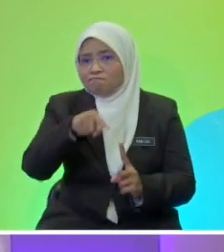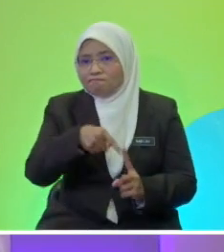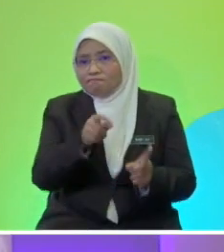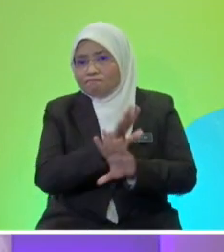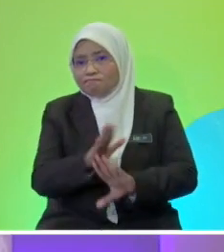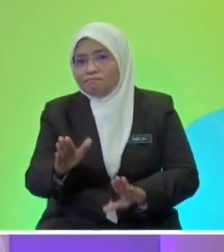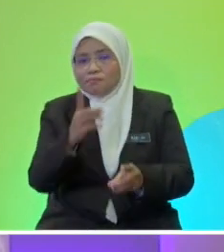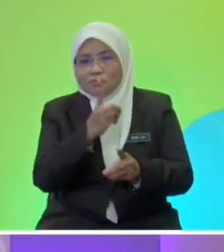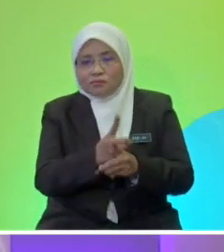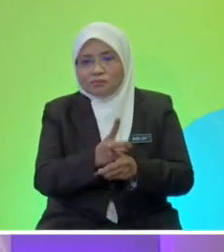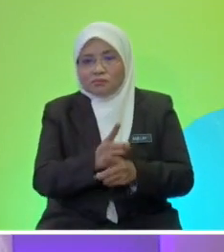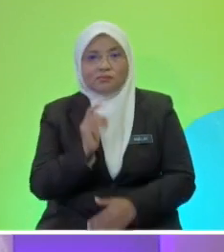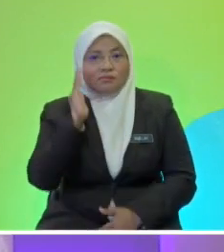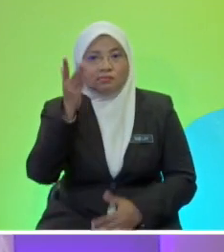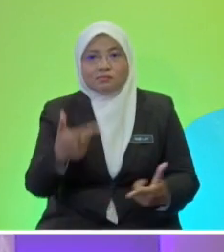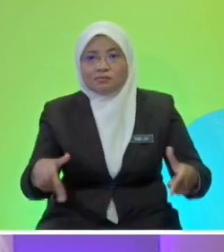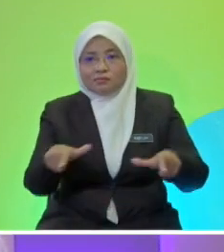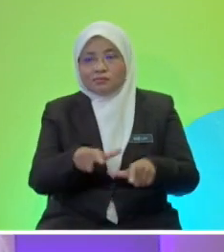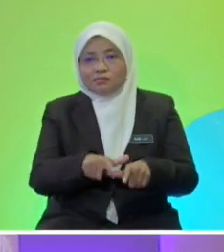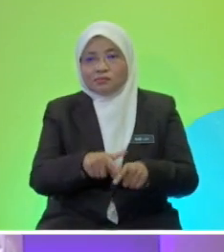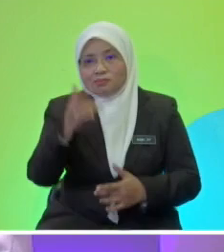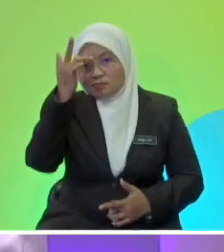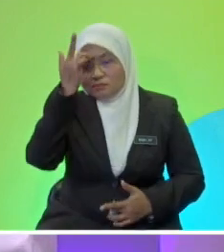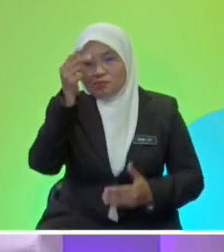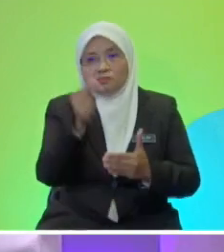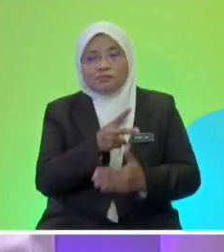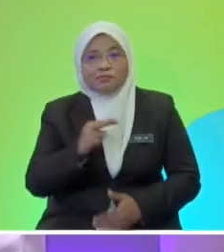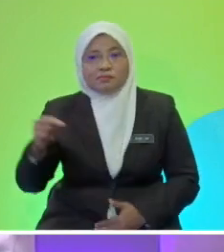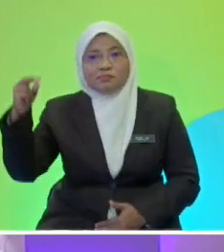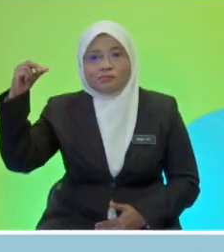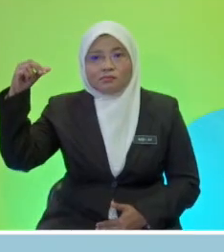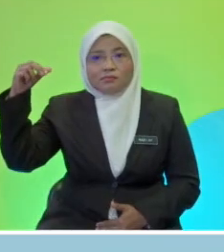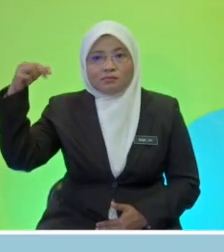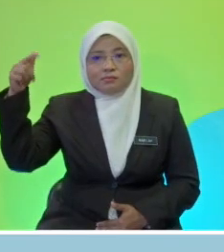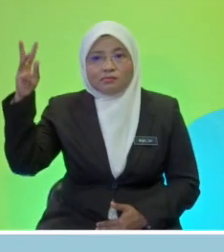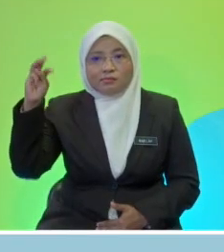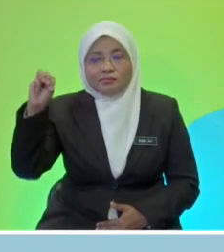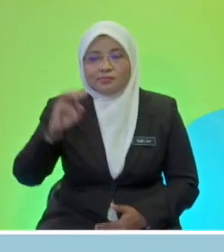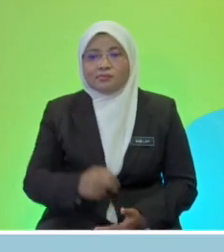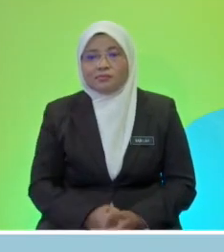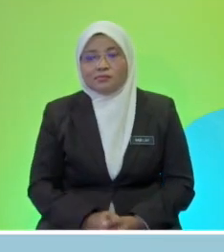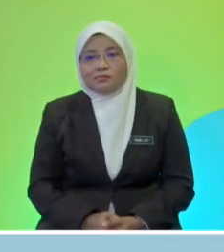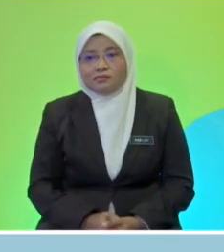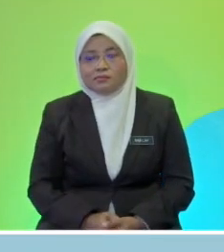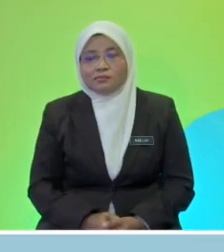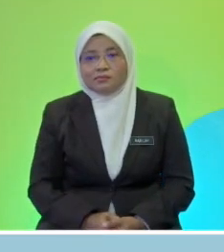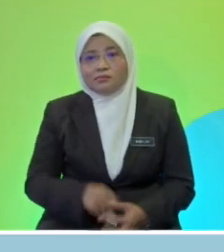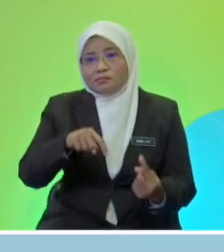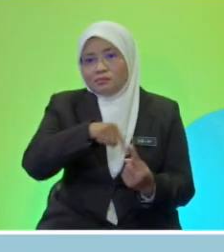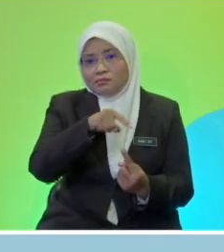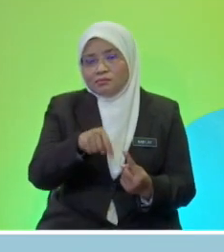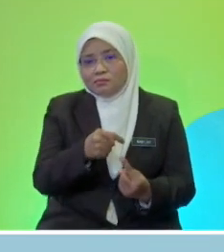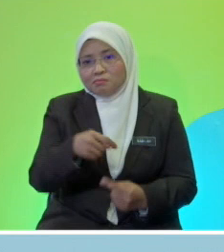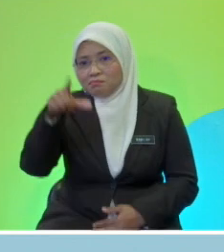berlaku penyakit gangguan tadi oke kalau kita tengok juga pewarisan sejenis gangguan jin ini Apabila seorang lelaki